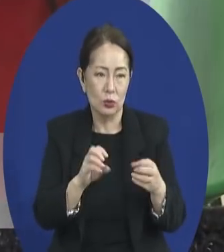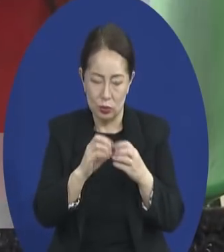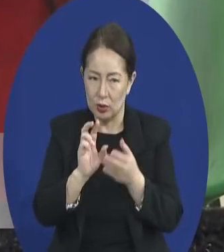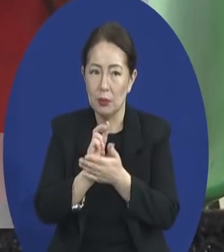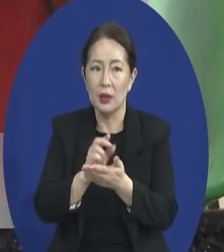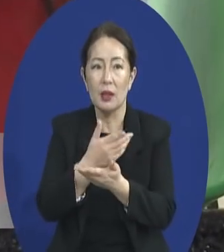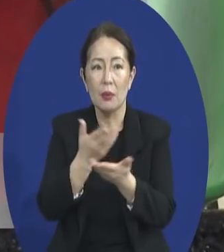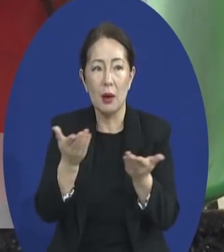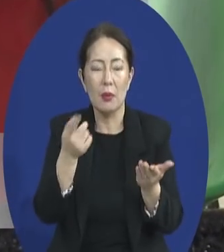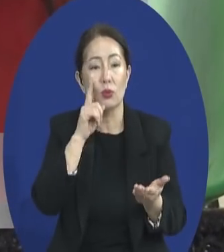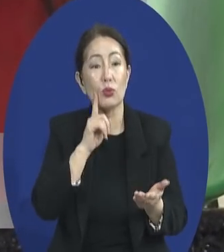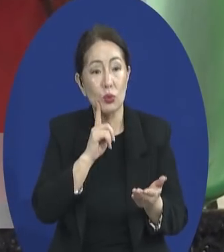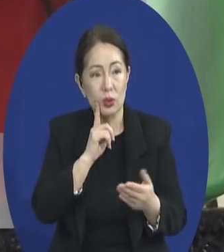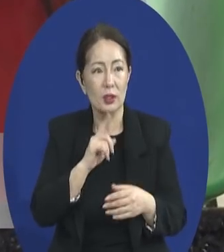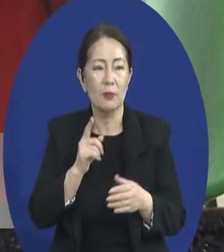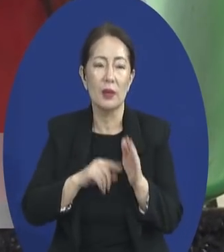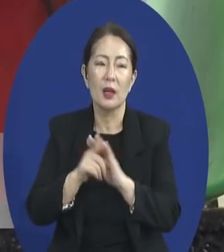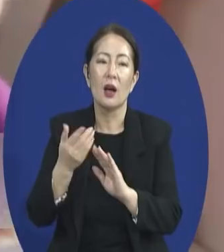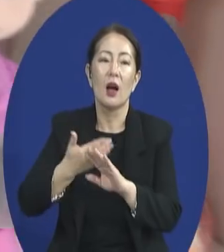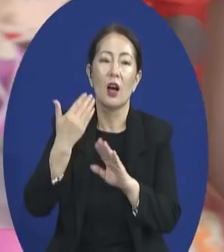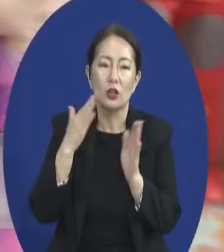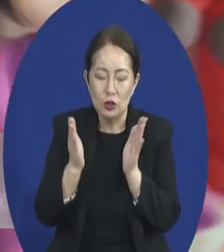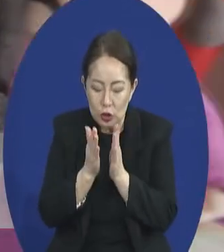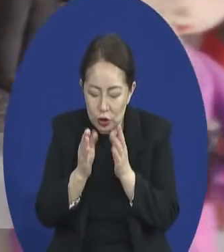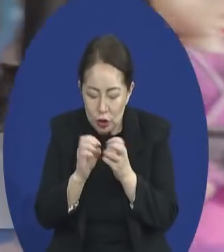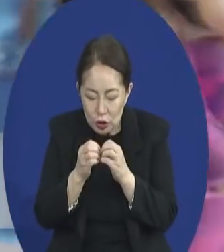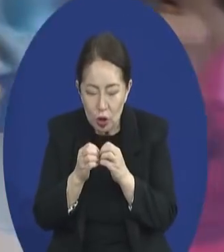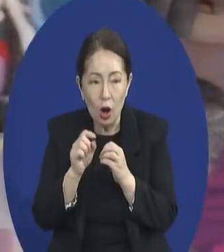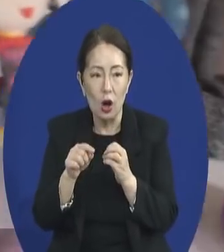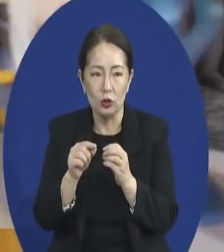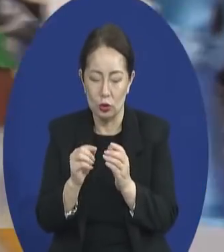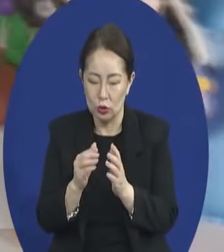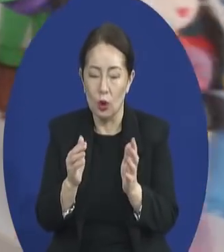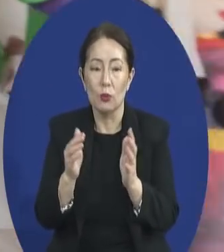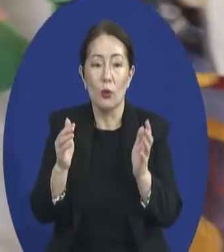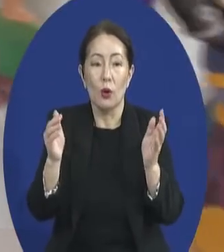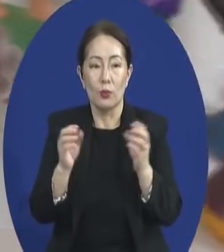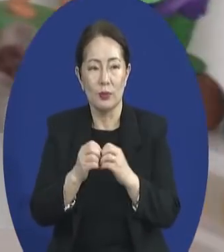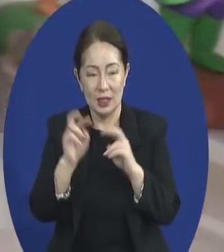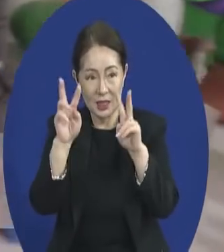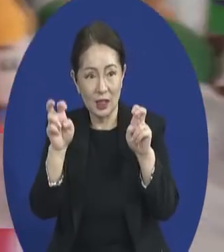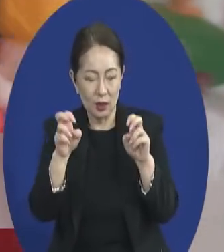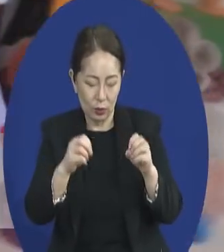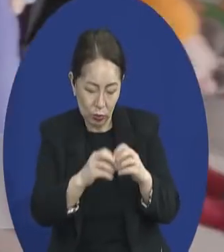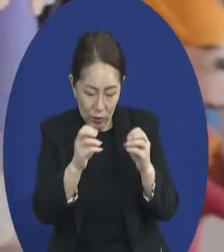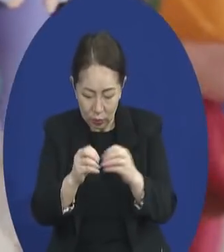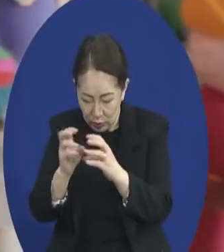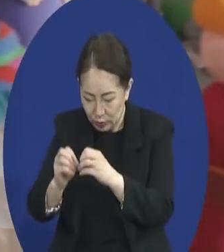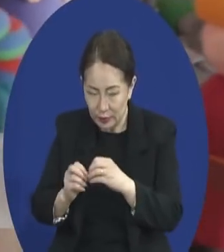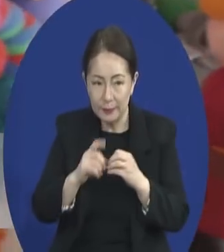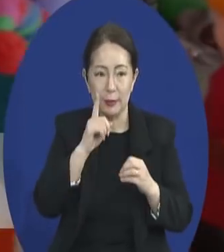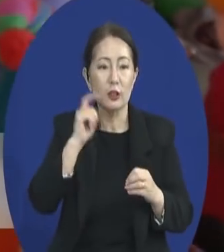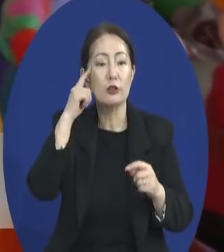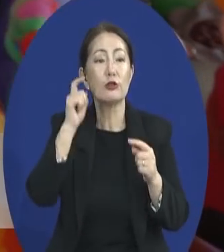бэлэг болгон өг хамгийн дуртай. Анх жижигхэн сүмнэр хийдэг байсан бол харин одоо томоохон хэмжээний сэдвчилсэн бүтээл хийхийг зорж байгаа